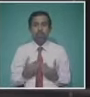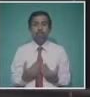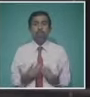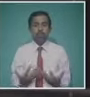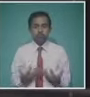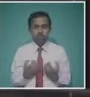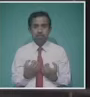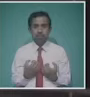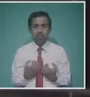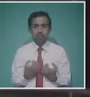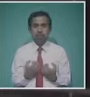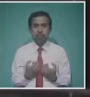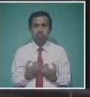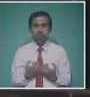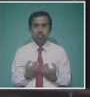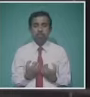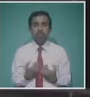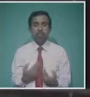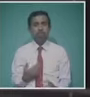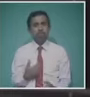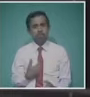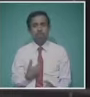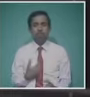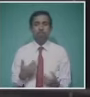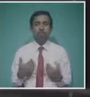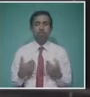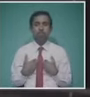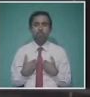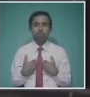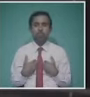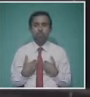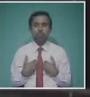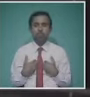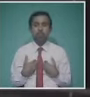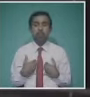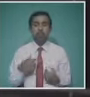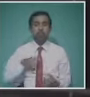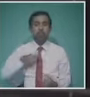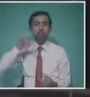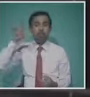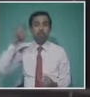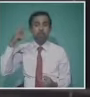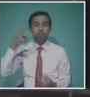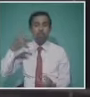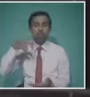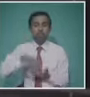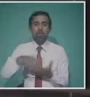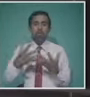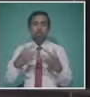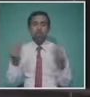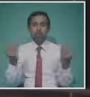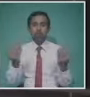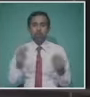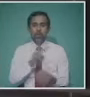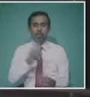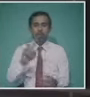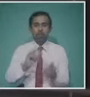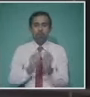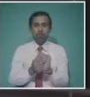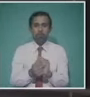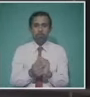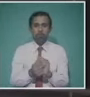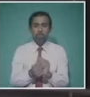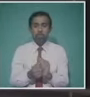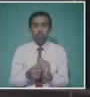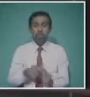ඉල්ලගෙන මම බොහොම ඌමනාවෙන් මම මොකද කරේ මගේ පුරවැසි භාවය අයින් කරගත්තා 22 වෙනි සංශෝධනයෙන්